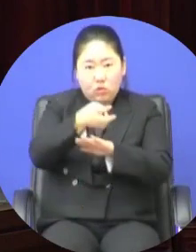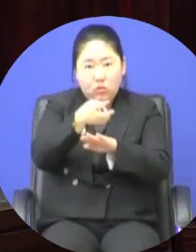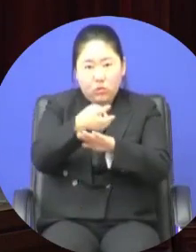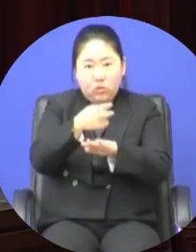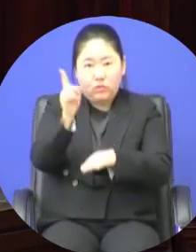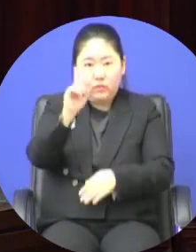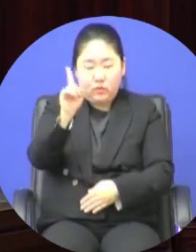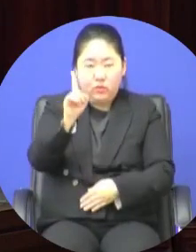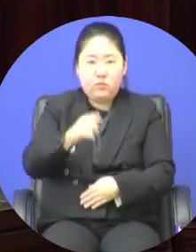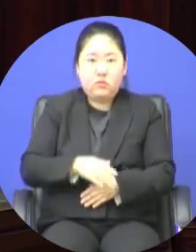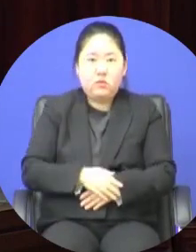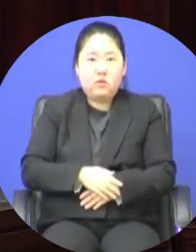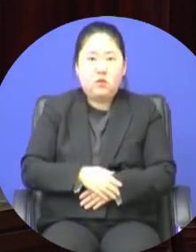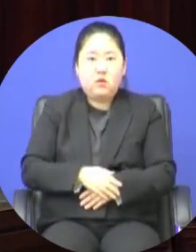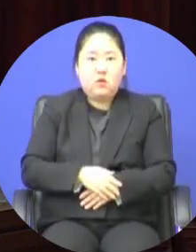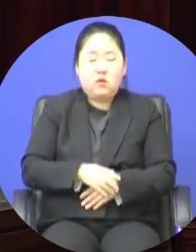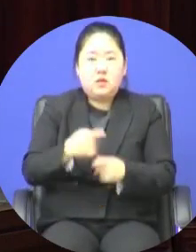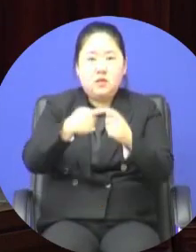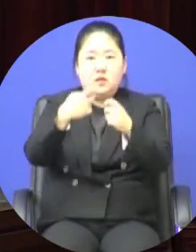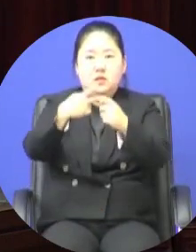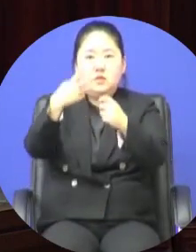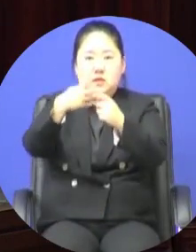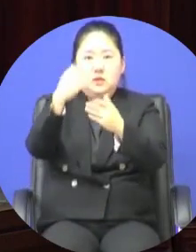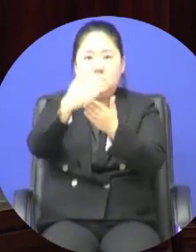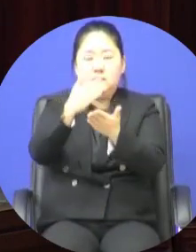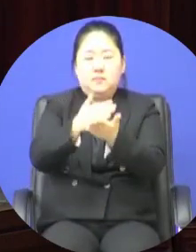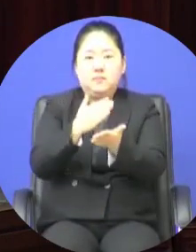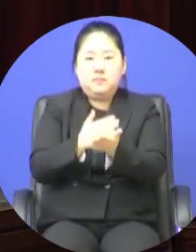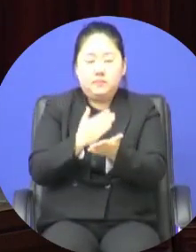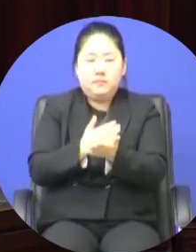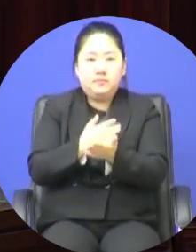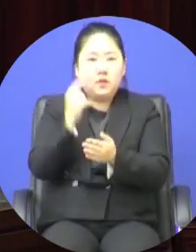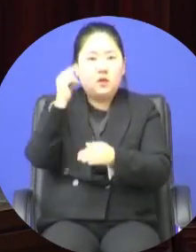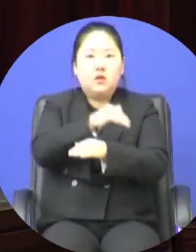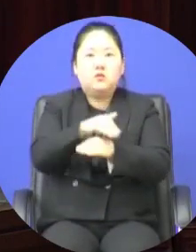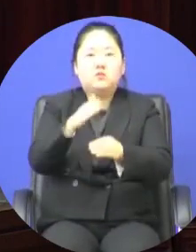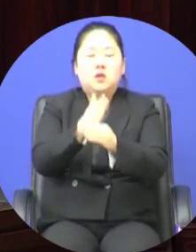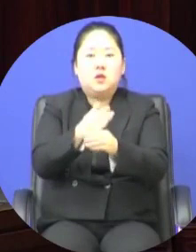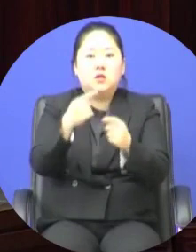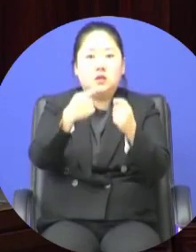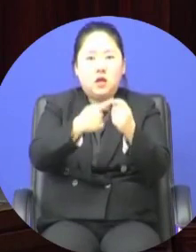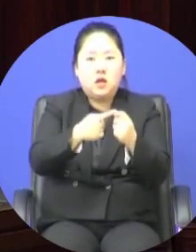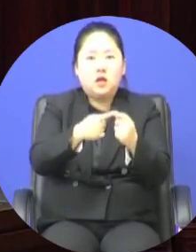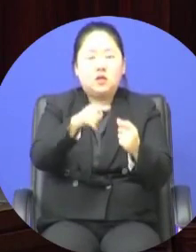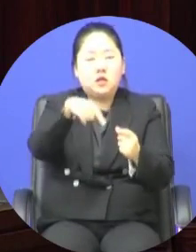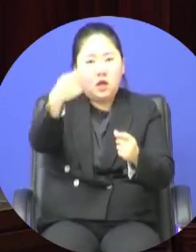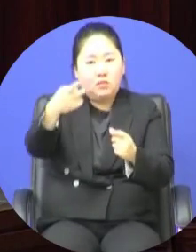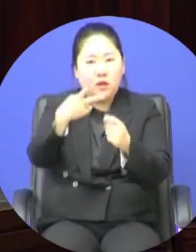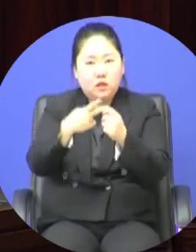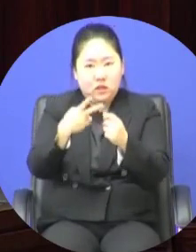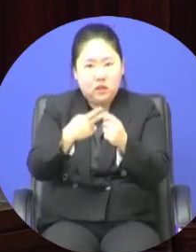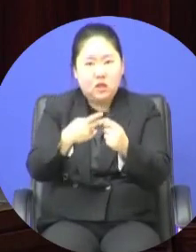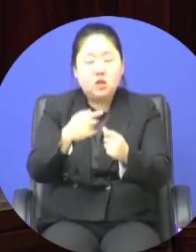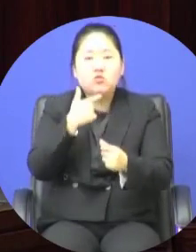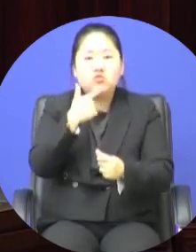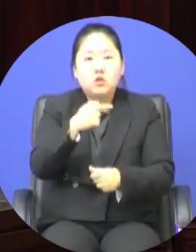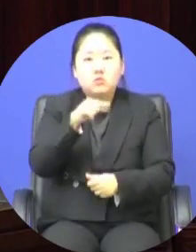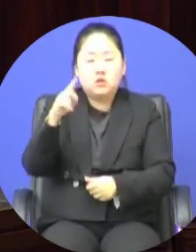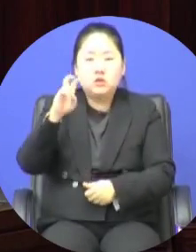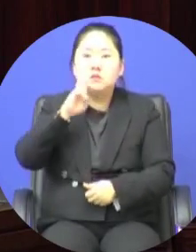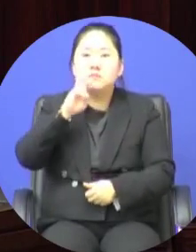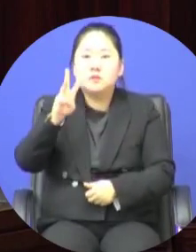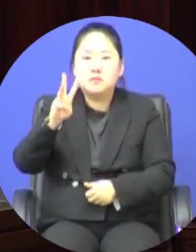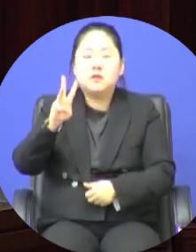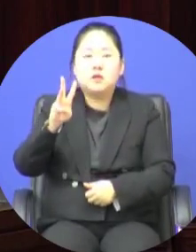우리시는 3단계에 걸친 전시민 무상교통 사업을 추진하고 있습니다. 1단계에 이어 2단계 사업으로 6세 이상 23세